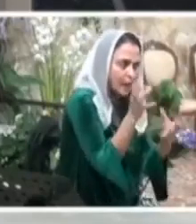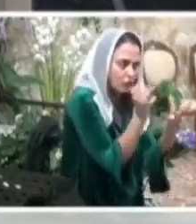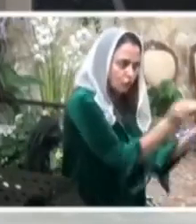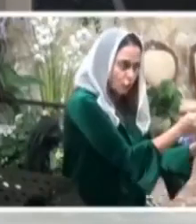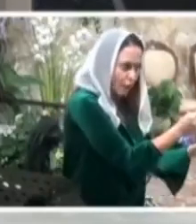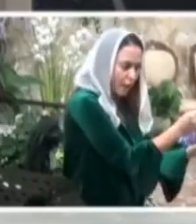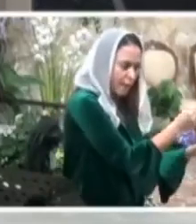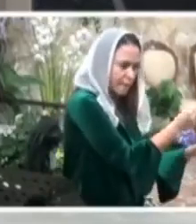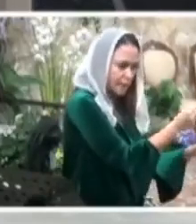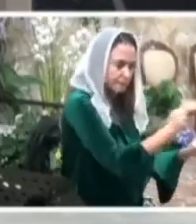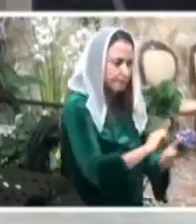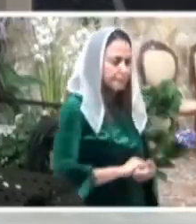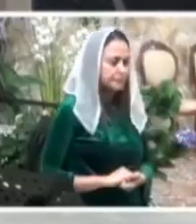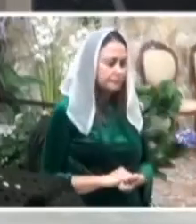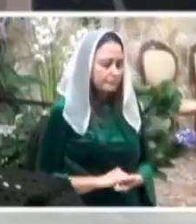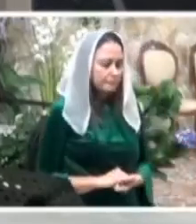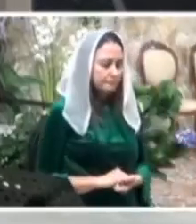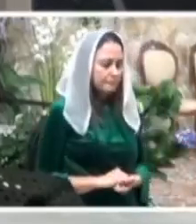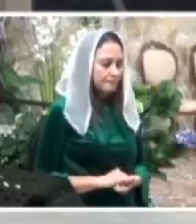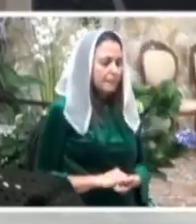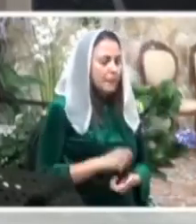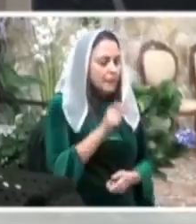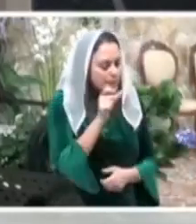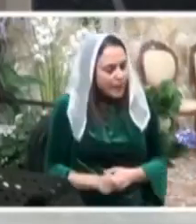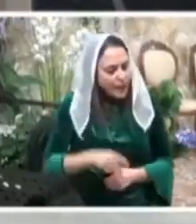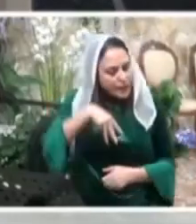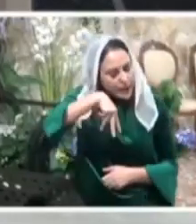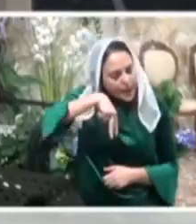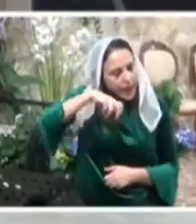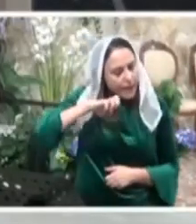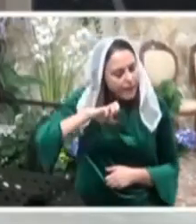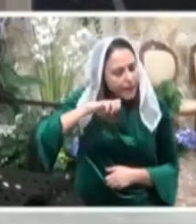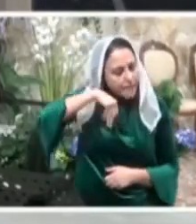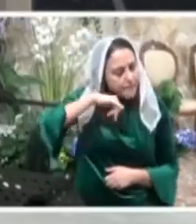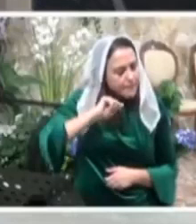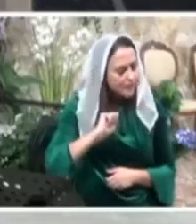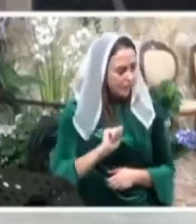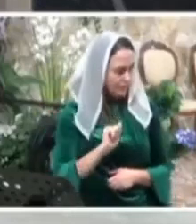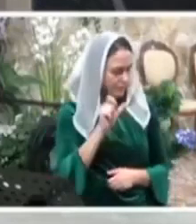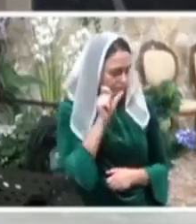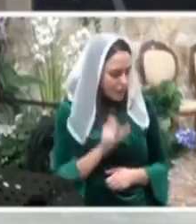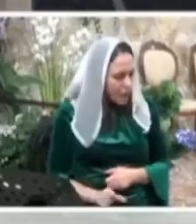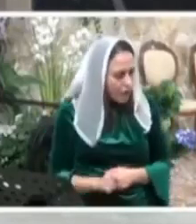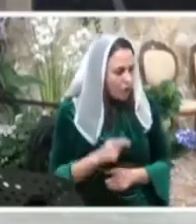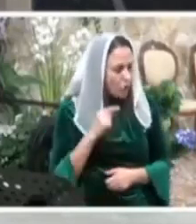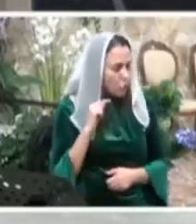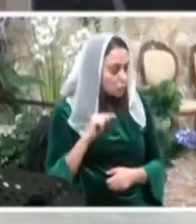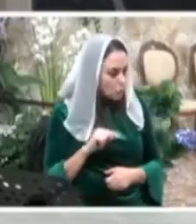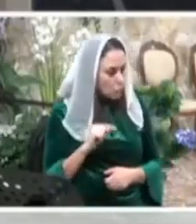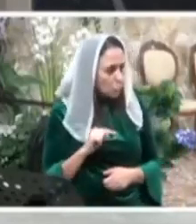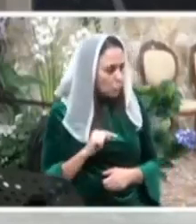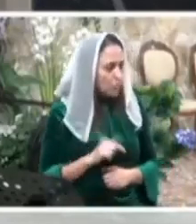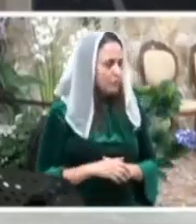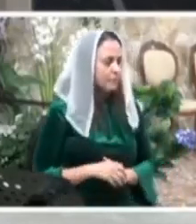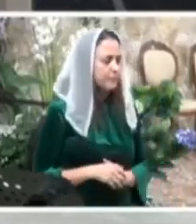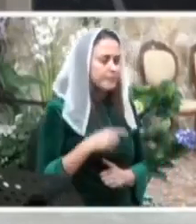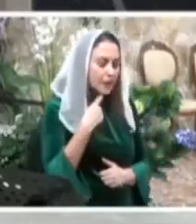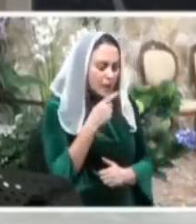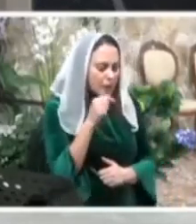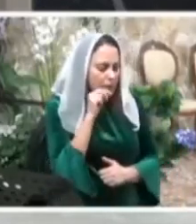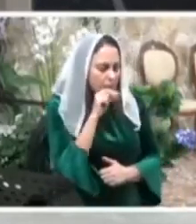terra. E per evitare questo affronto alla santità del Signore,